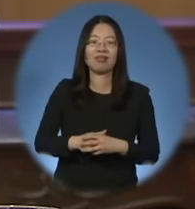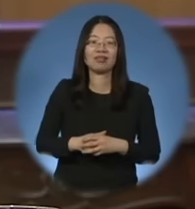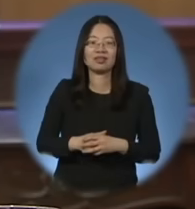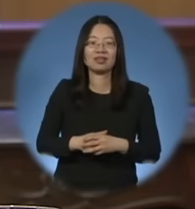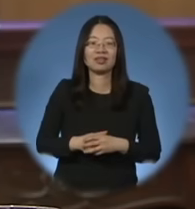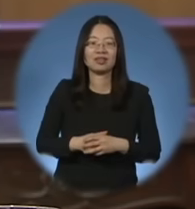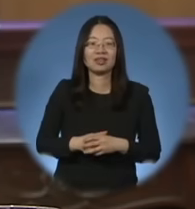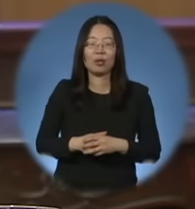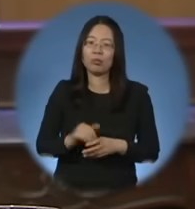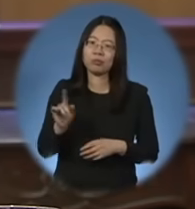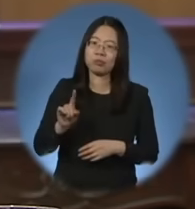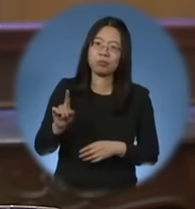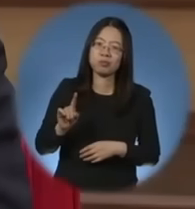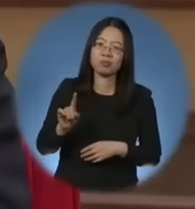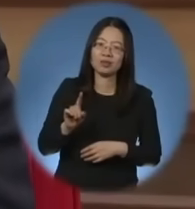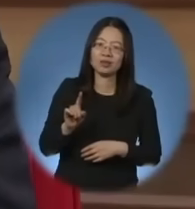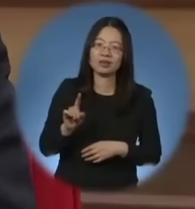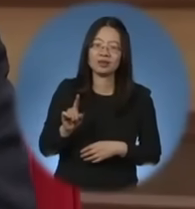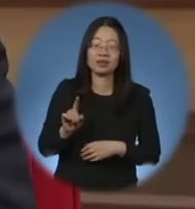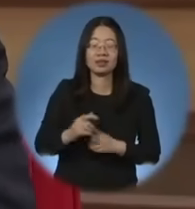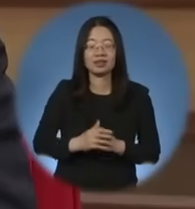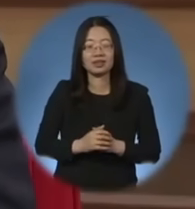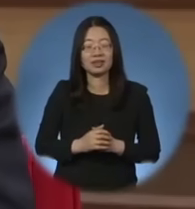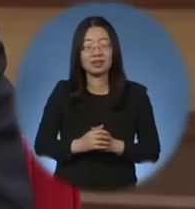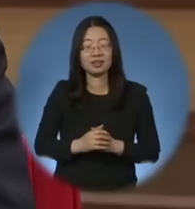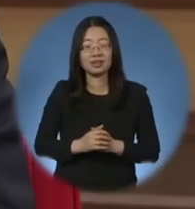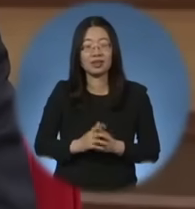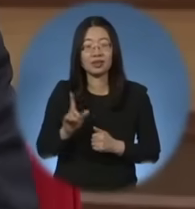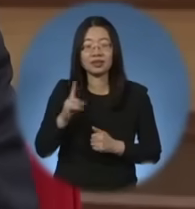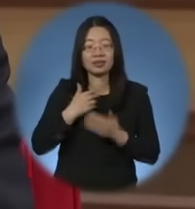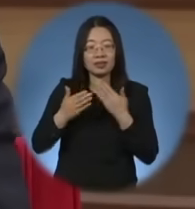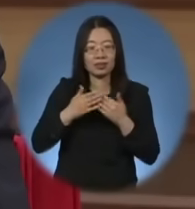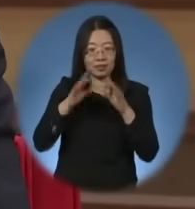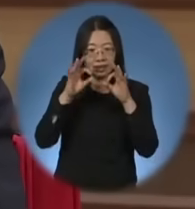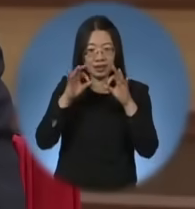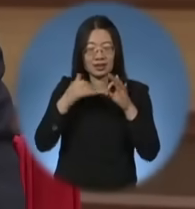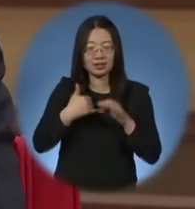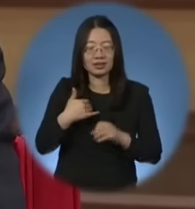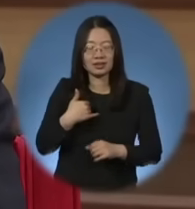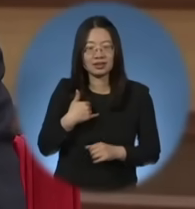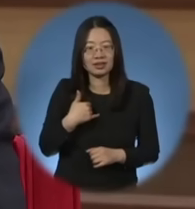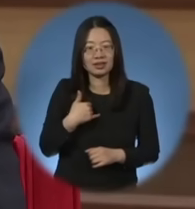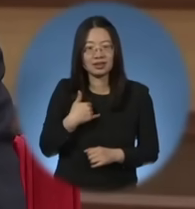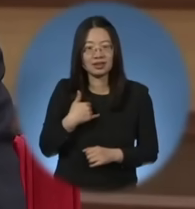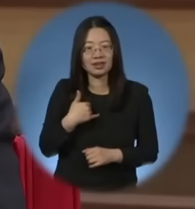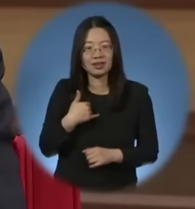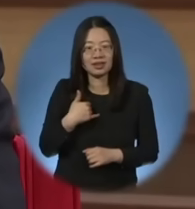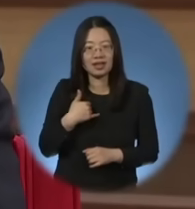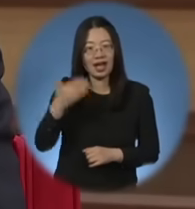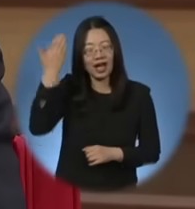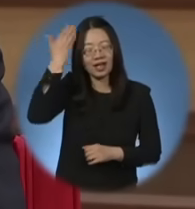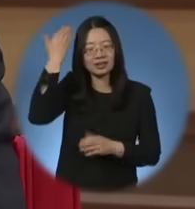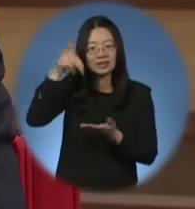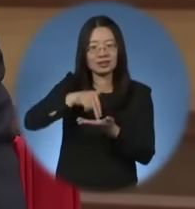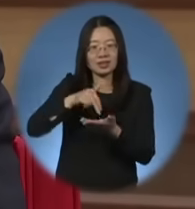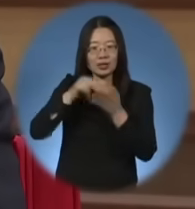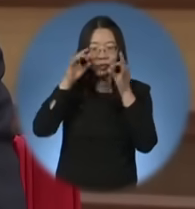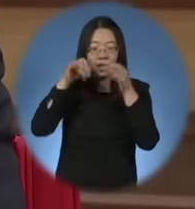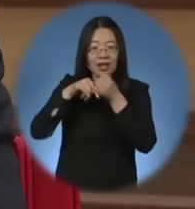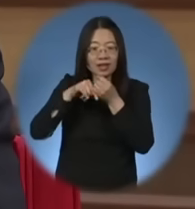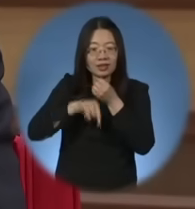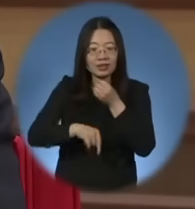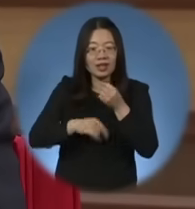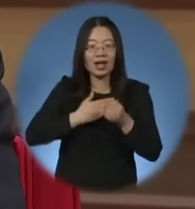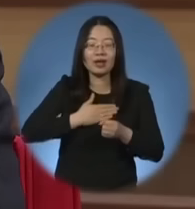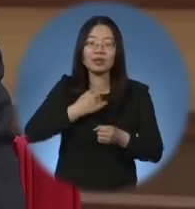이거 뭐냐 했잖아요 저이 경험은 어떤 경음 경험인가 저 제가 좀 좀 학술 면으로 좀